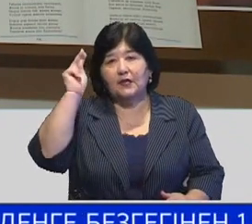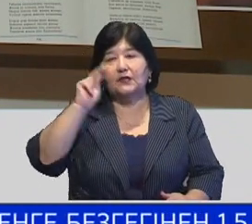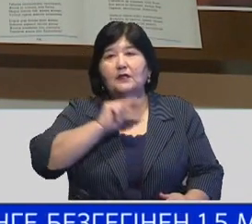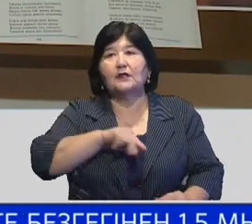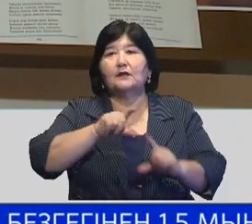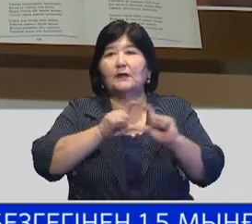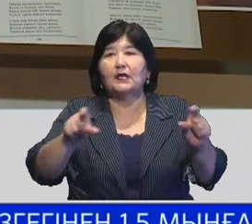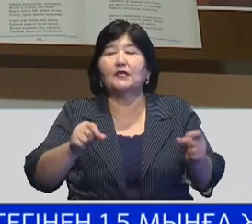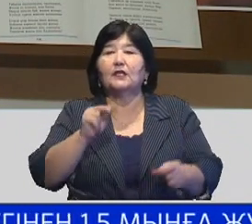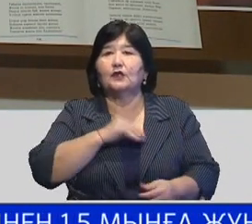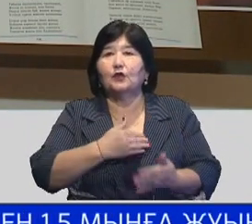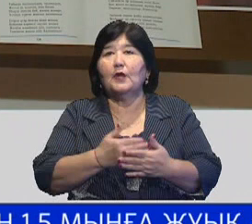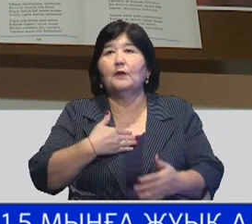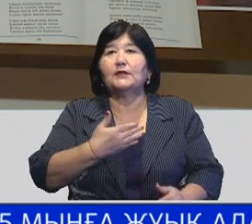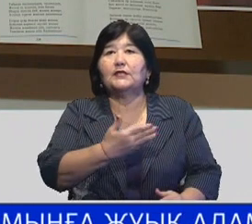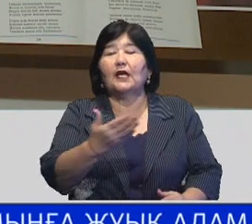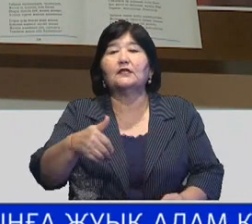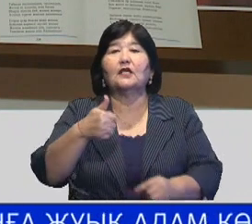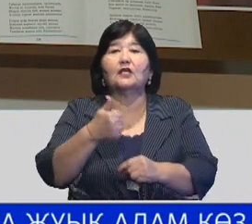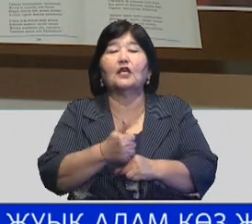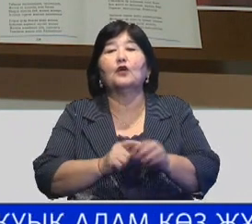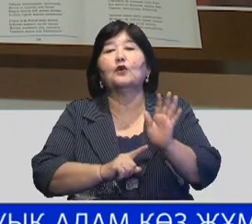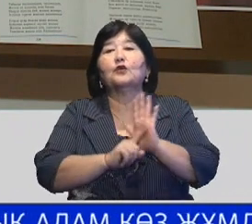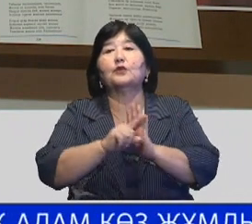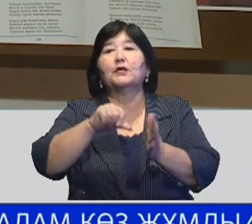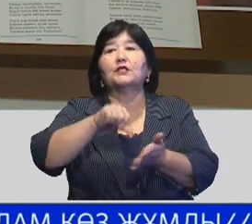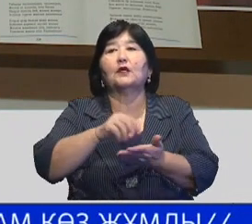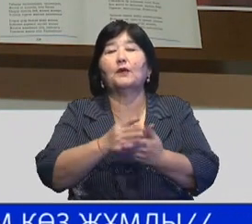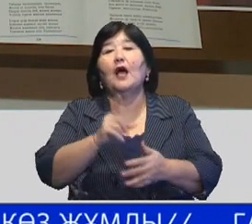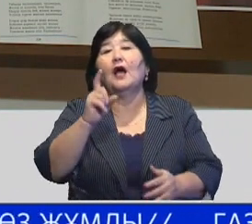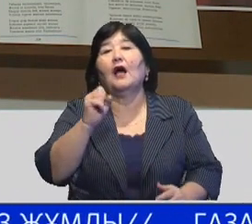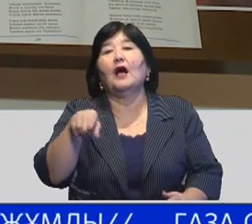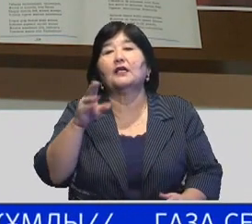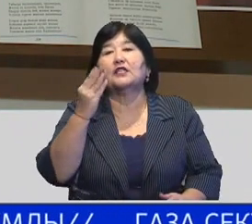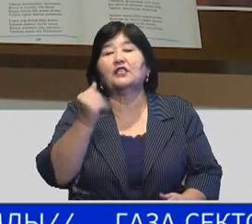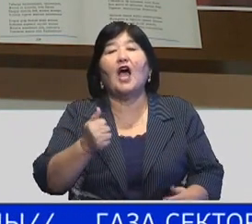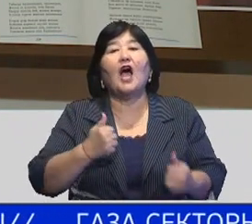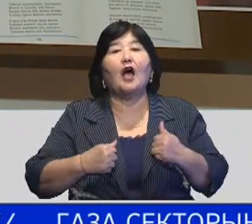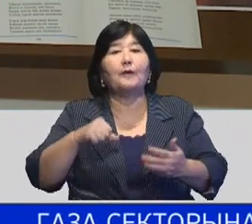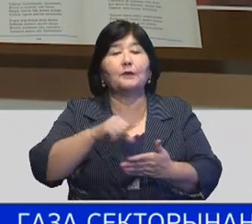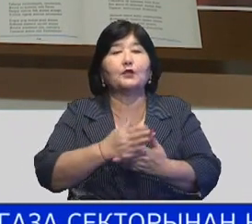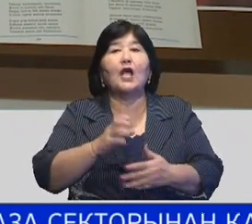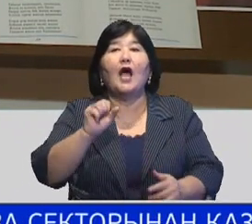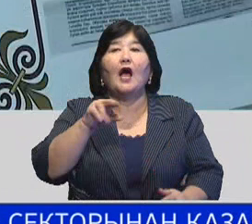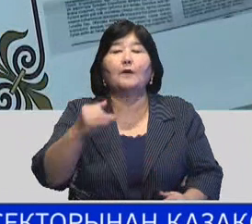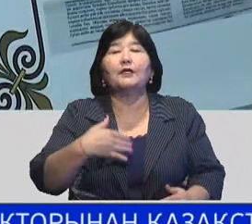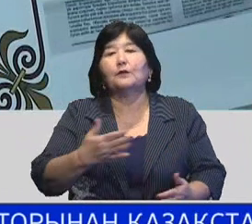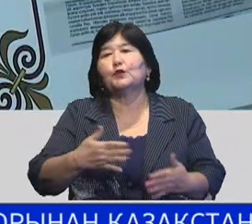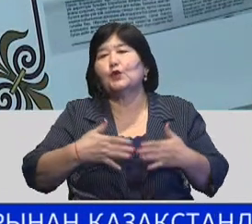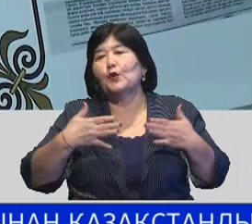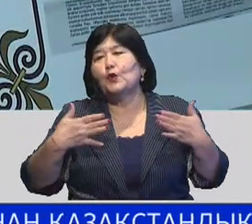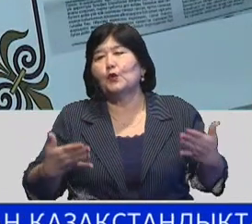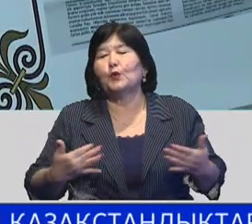істегенде біздің алдымызда ең көш басшымыз болып осы Хадиша апайымыз тұрды. Апайдан біз үлкен